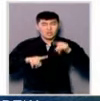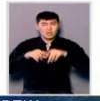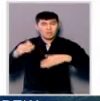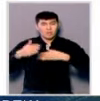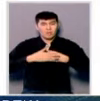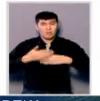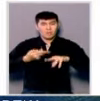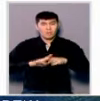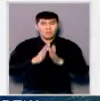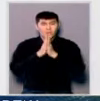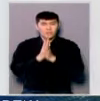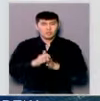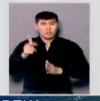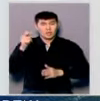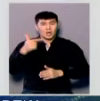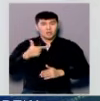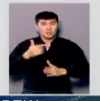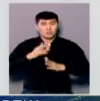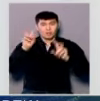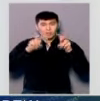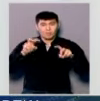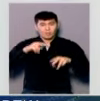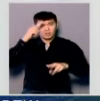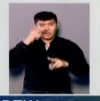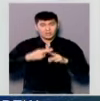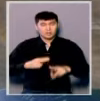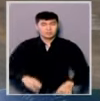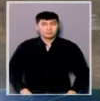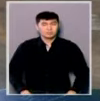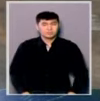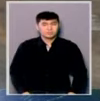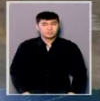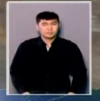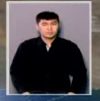близкие. Они просят атырауцев помочь им в поисках брата.